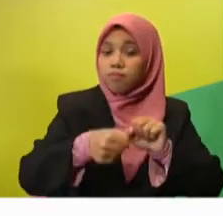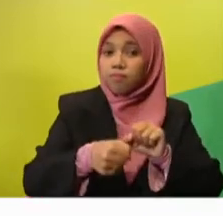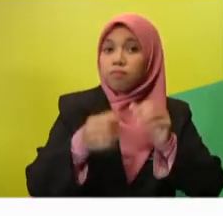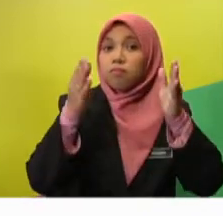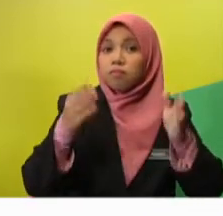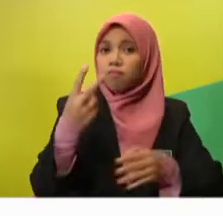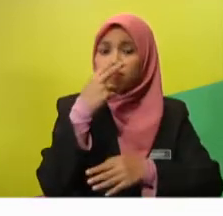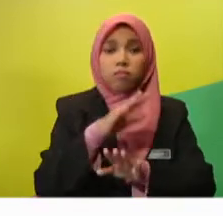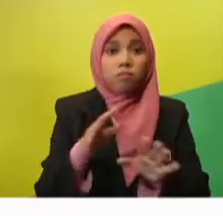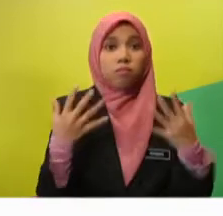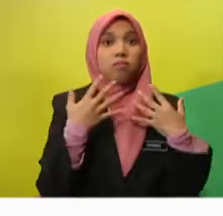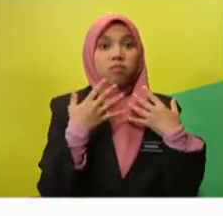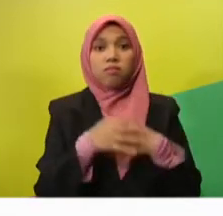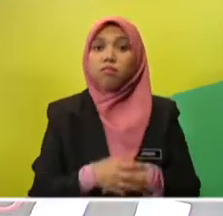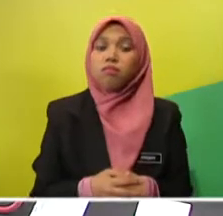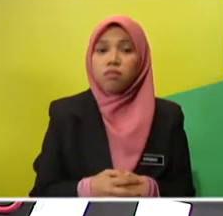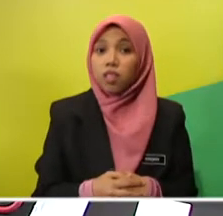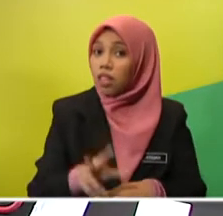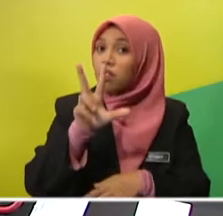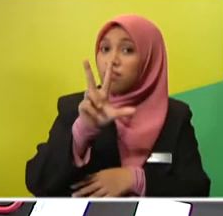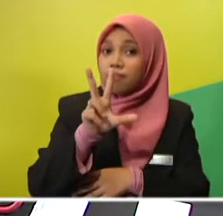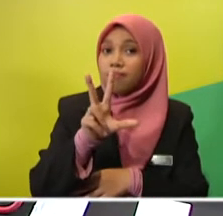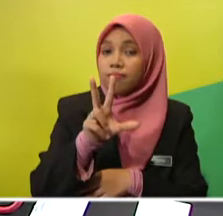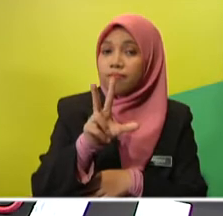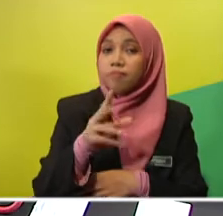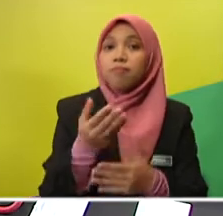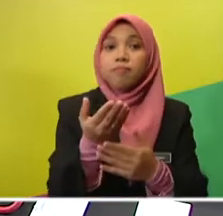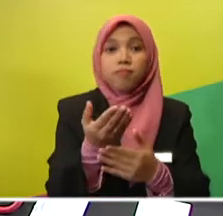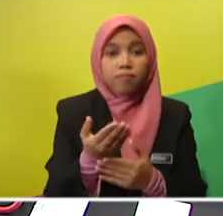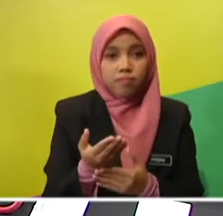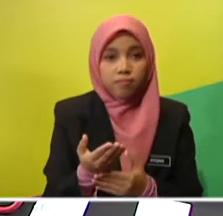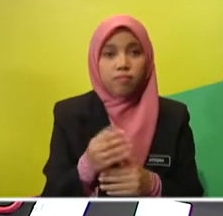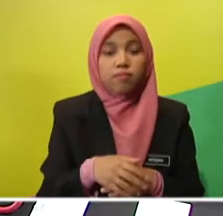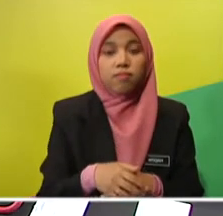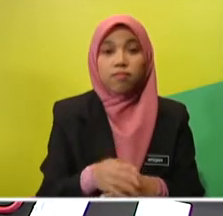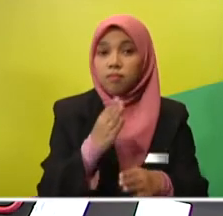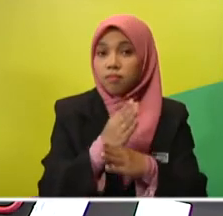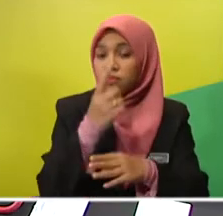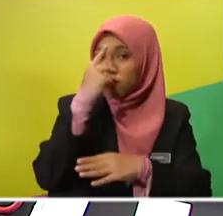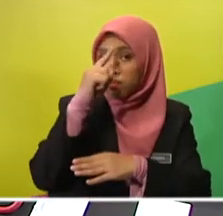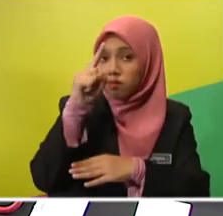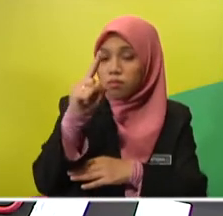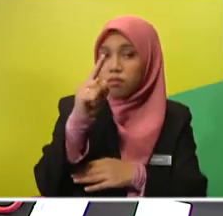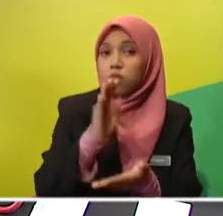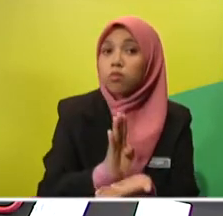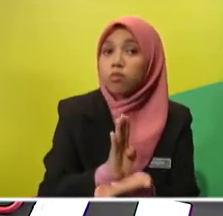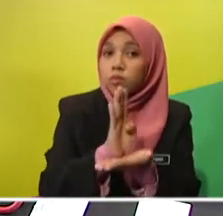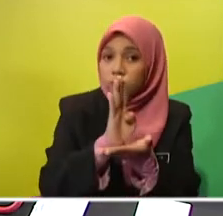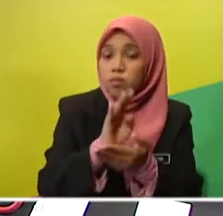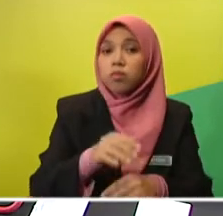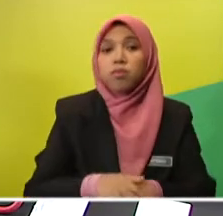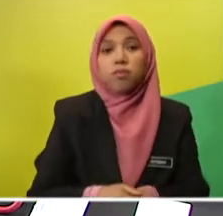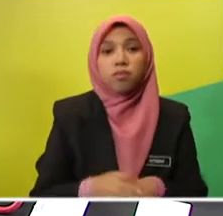kan? Dan yang ketiga, minta kebenaran untuk membantu. Ya, kita perlu minta kebenaran terlebih